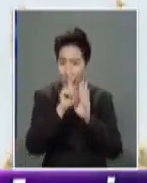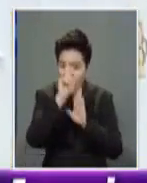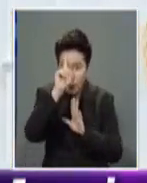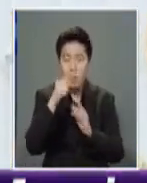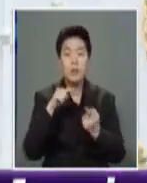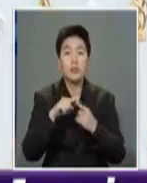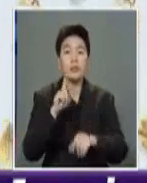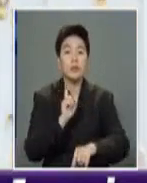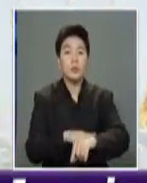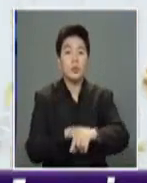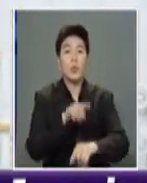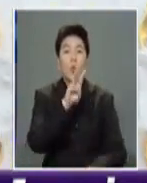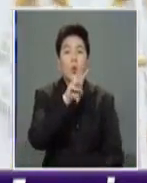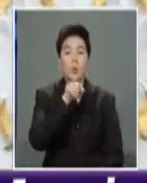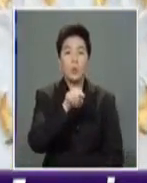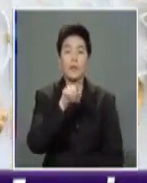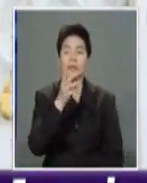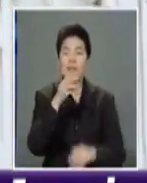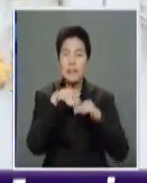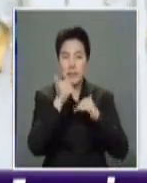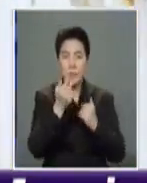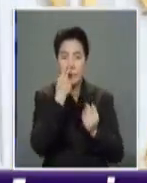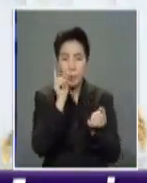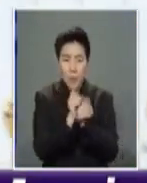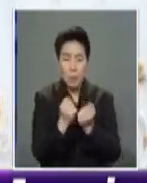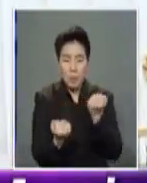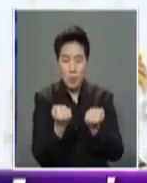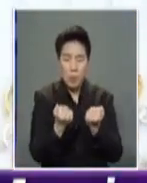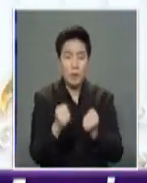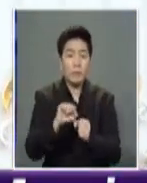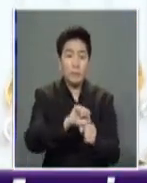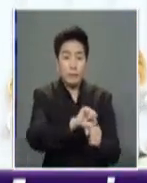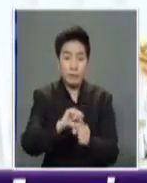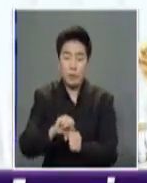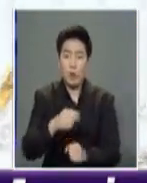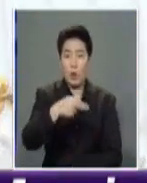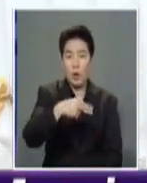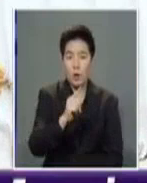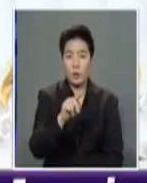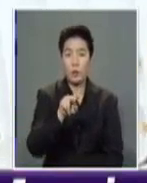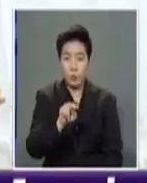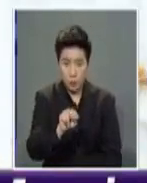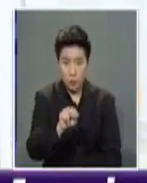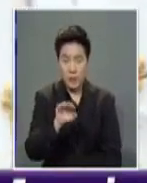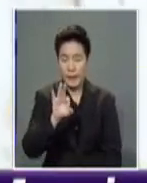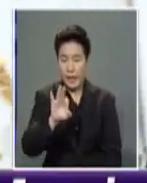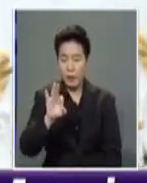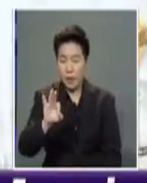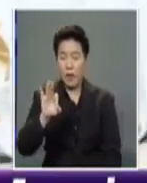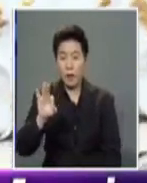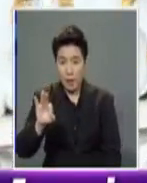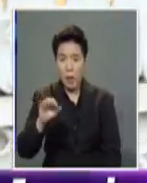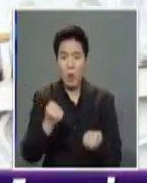คือในเวลาประมาณ6นาฬิกาเศษนะคะก็พบว่ามีรถแวนค่ะหมายเลขทะเบียนฮนคูกนหนู